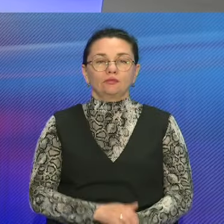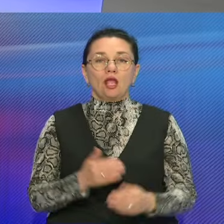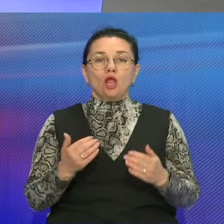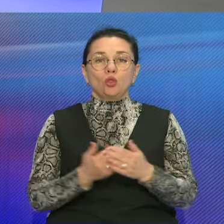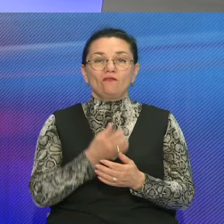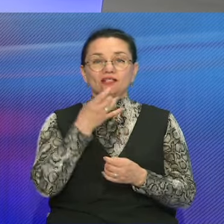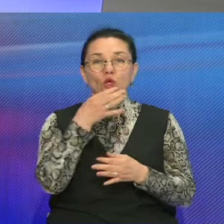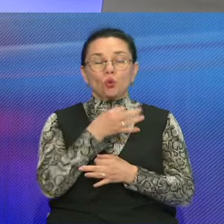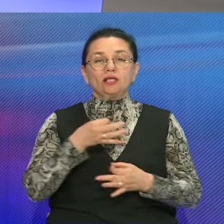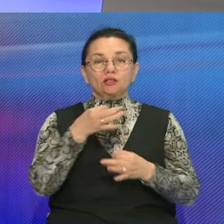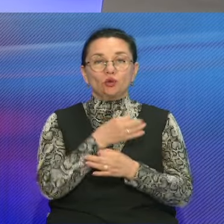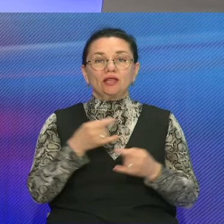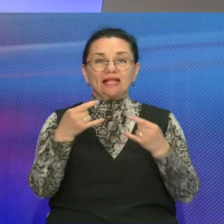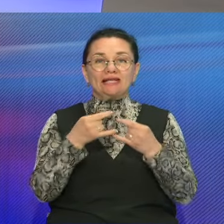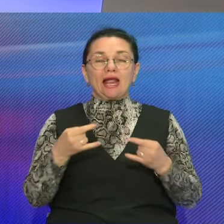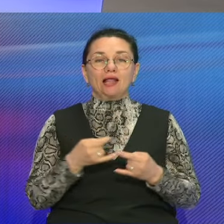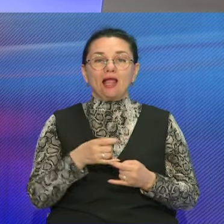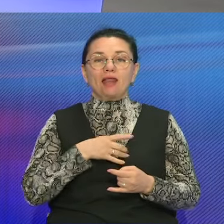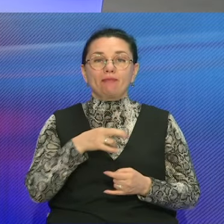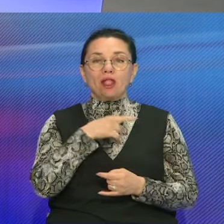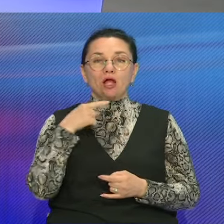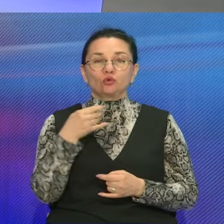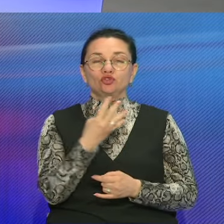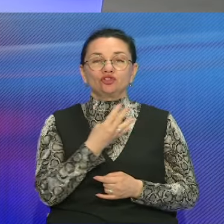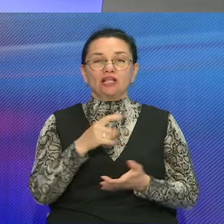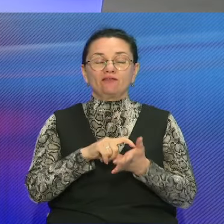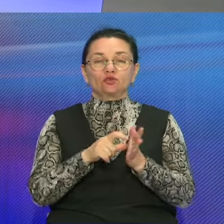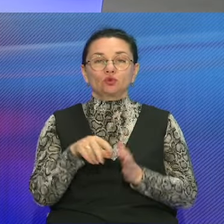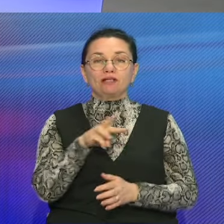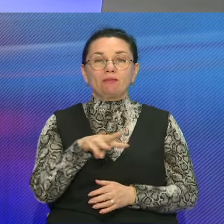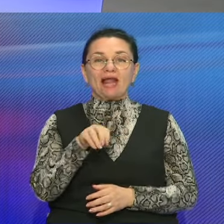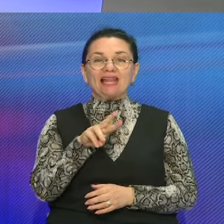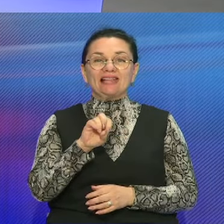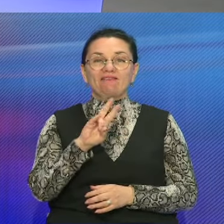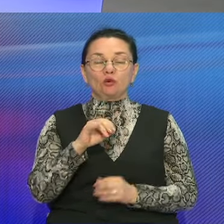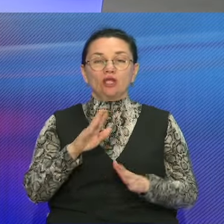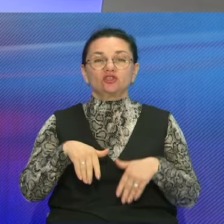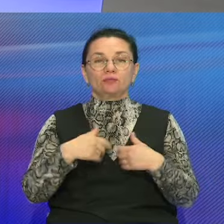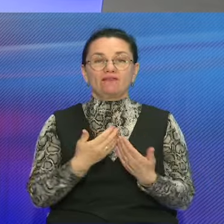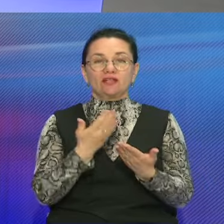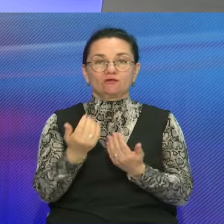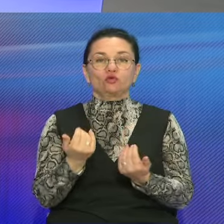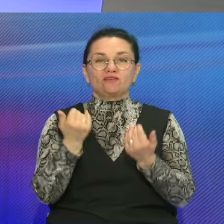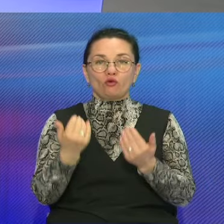Новини Гродзенської області на телеканалі «Білорусь-4». У студії Маргарита Валюкєвіч. Вітаю вас. Сьогодні у випуску.